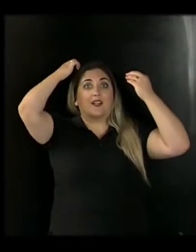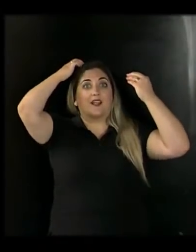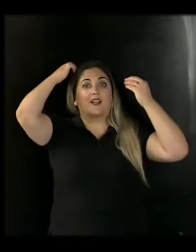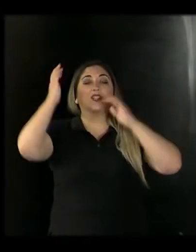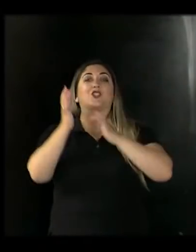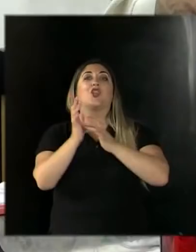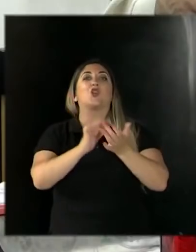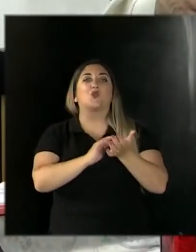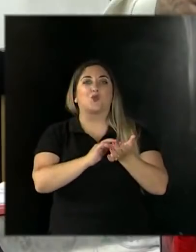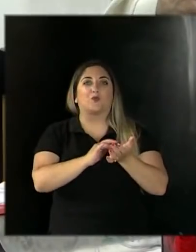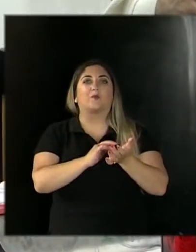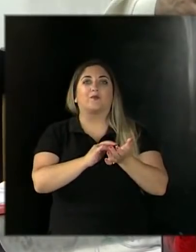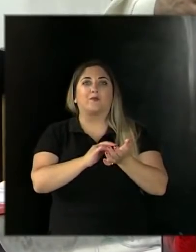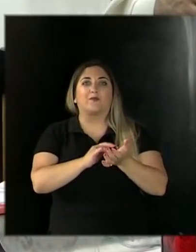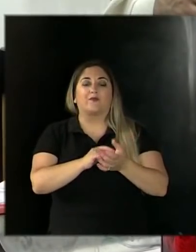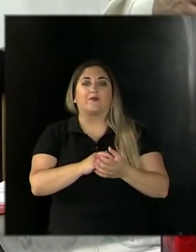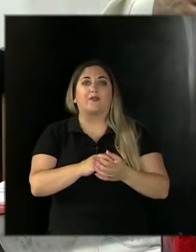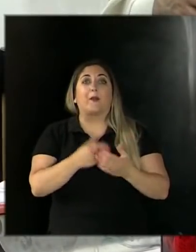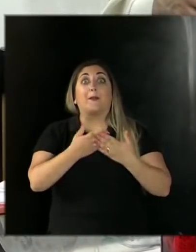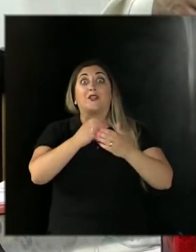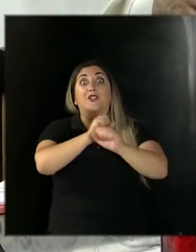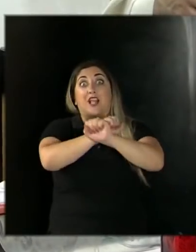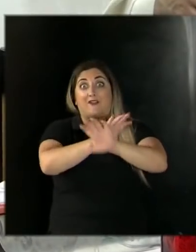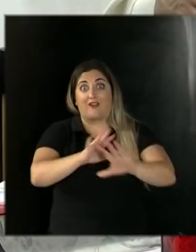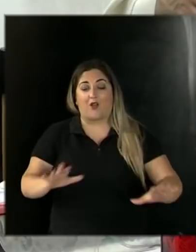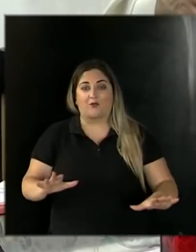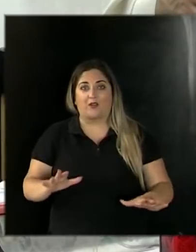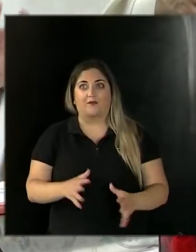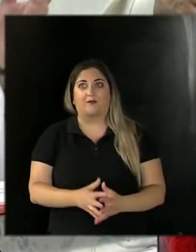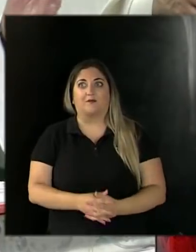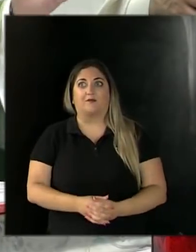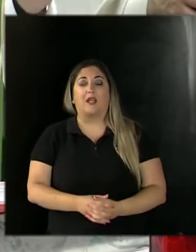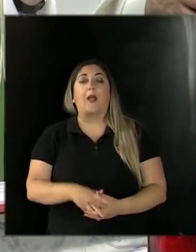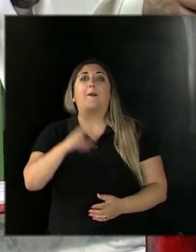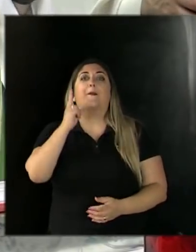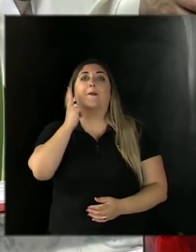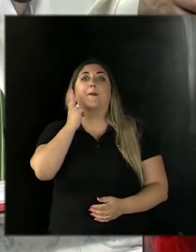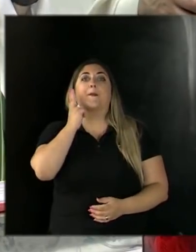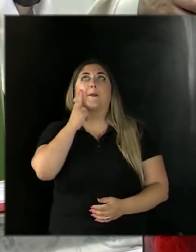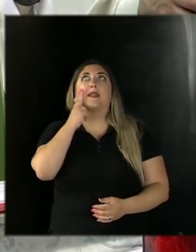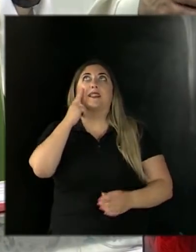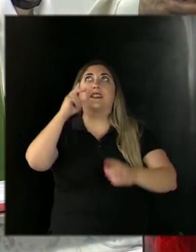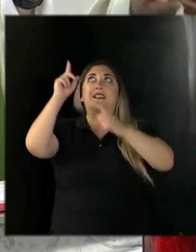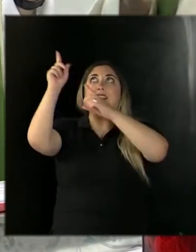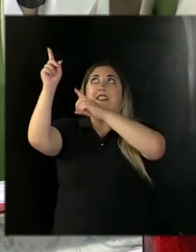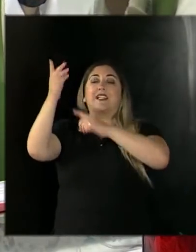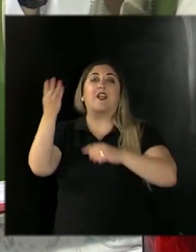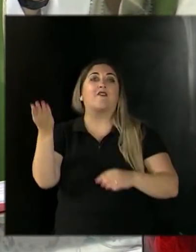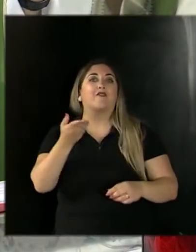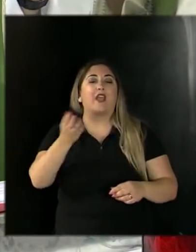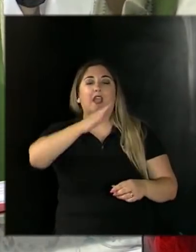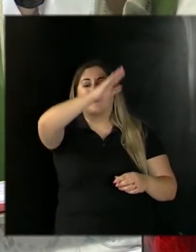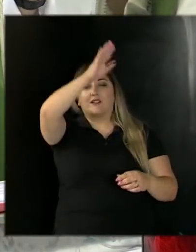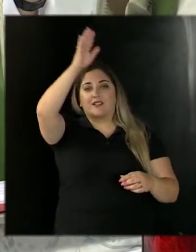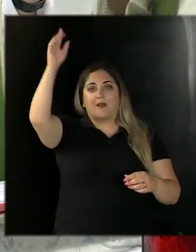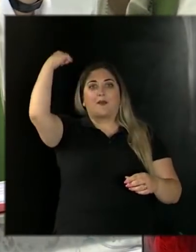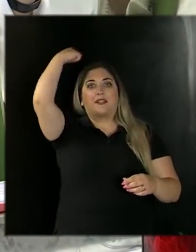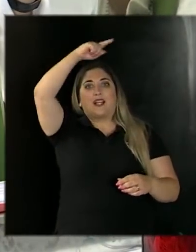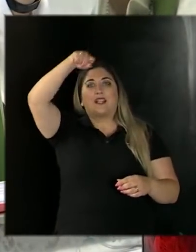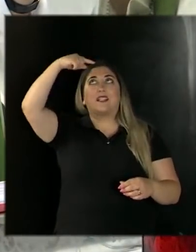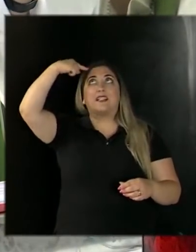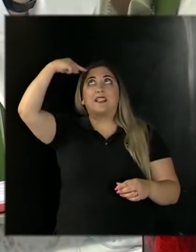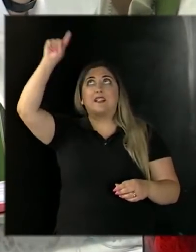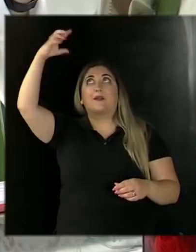ta' Alla Ġesu għas-salvazzjoni tagħna. Missierna li inti f'isma u wied